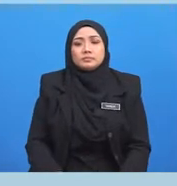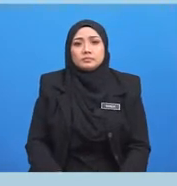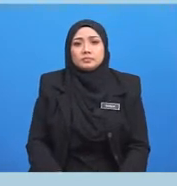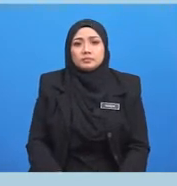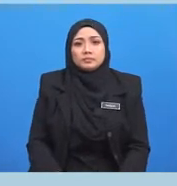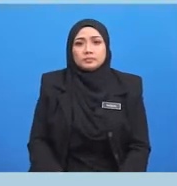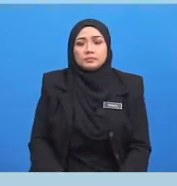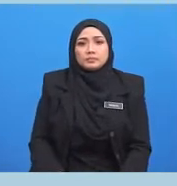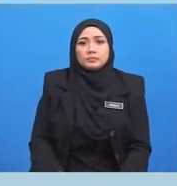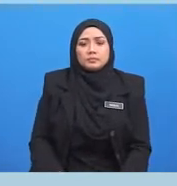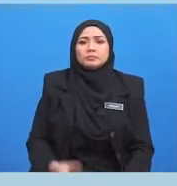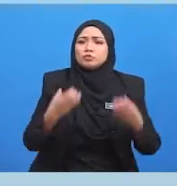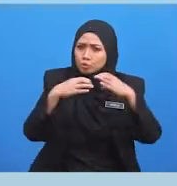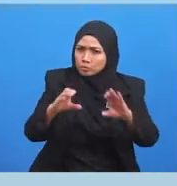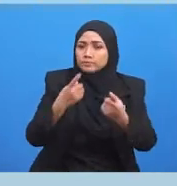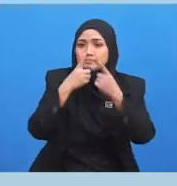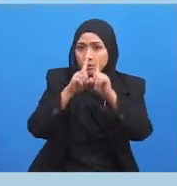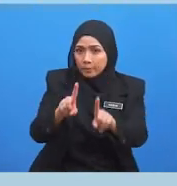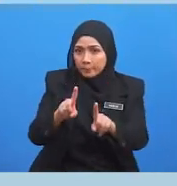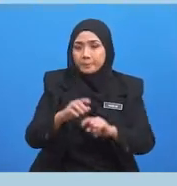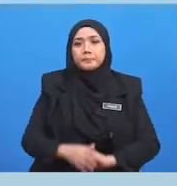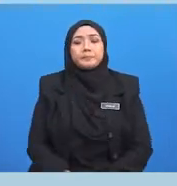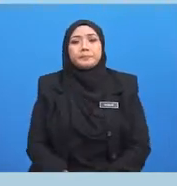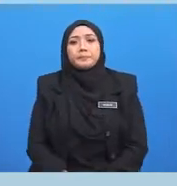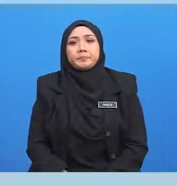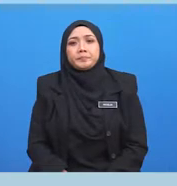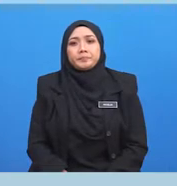tak? Cuba murid-murid jawab terlebih dahulu.